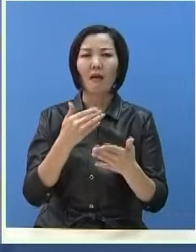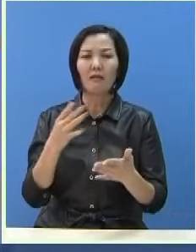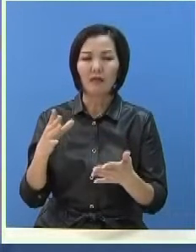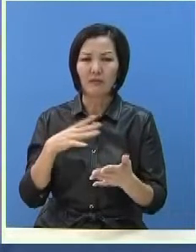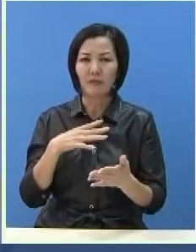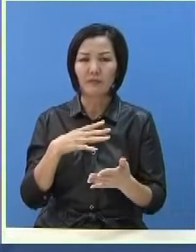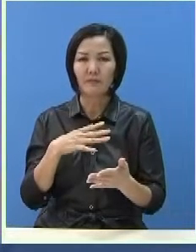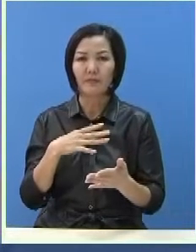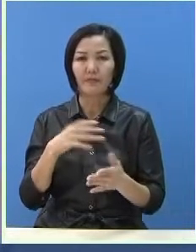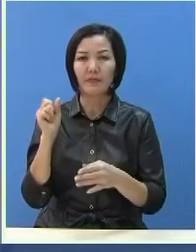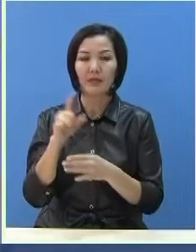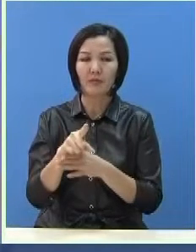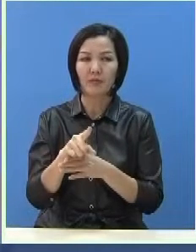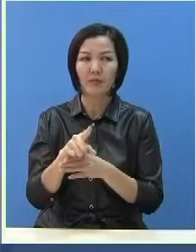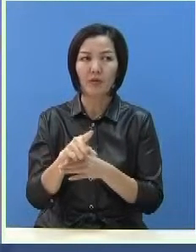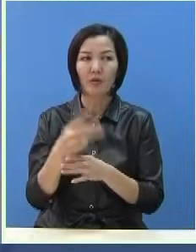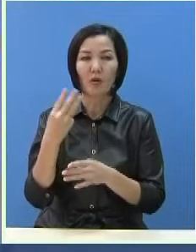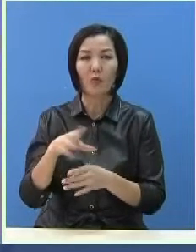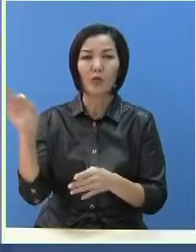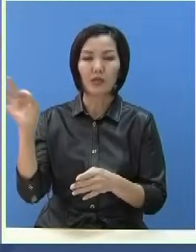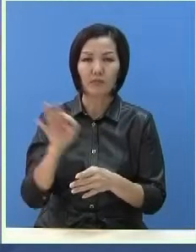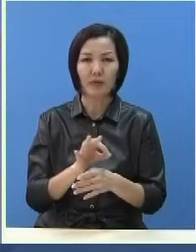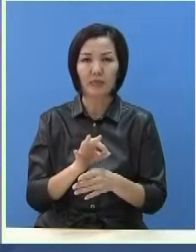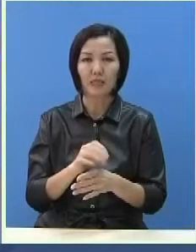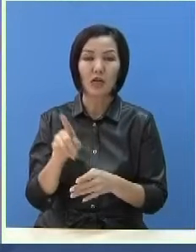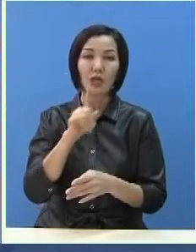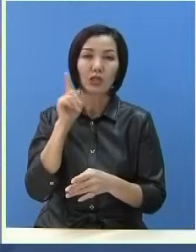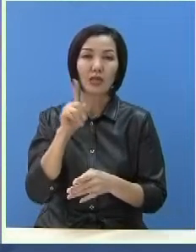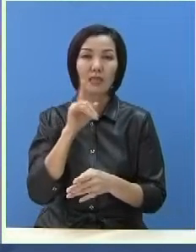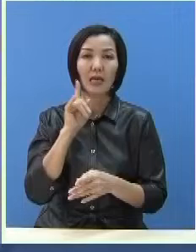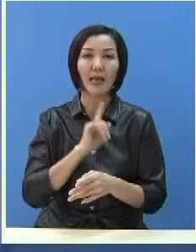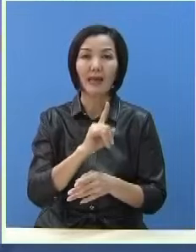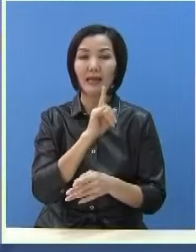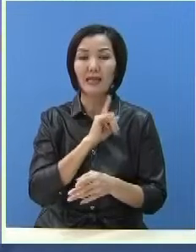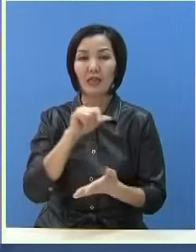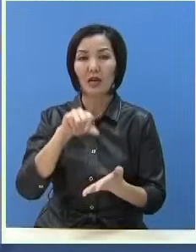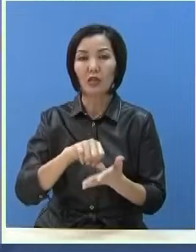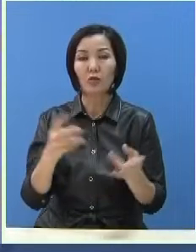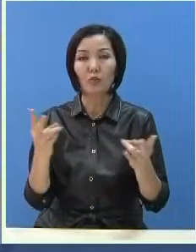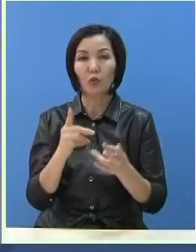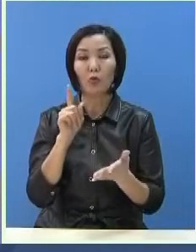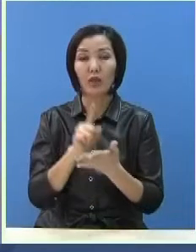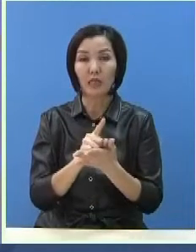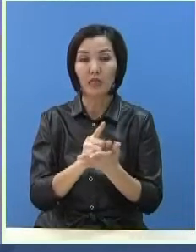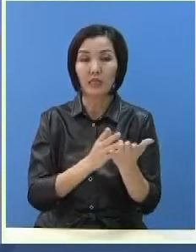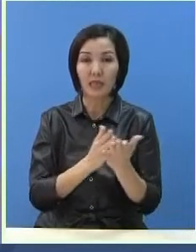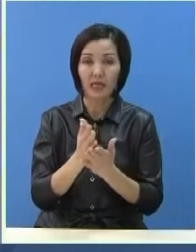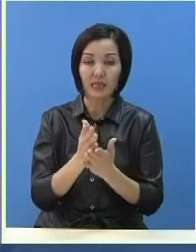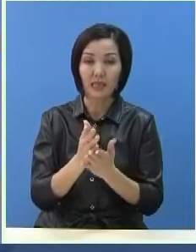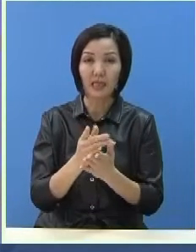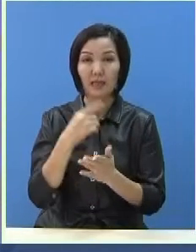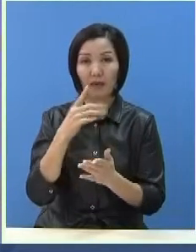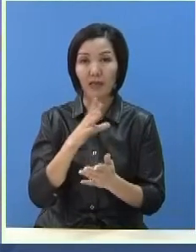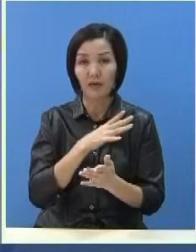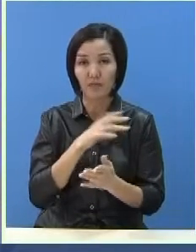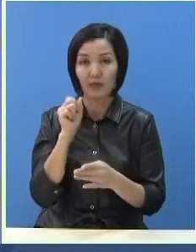айтқан тапсырмаларында 30% жастар мен әйелдердің қатысы болу керек саясатта деп айтқан болатын,